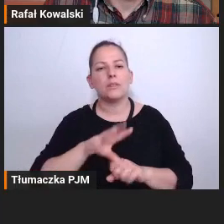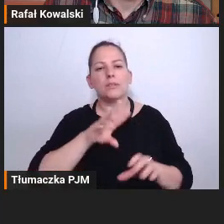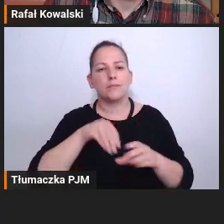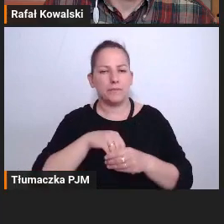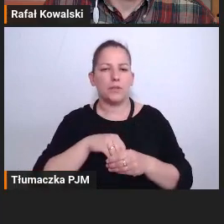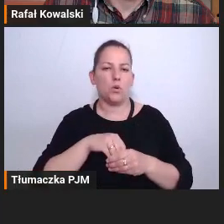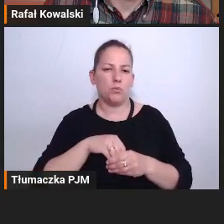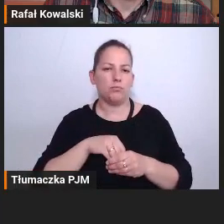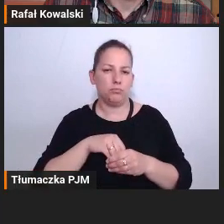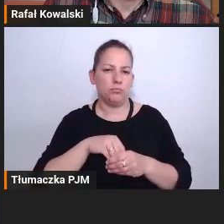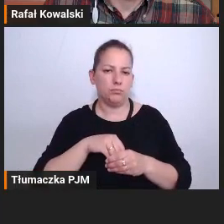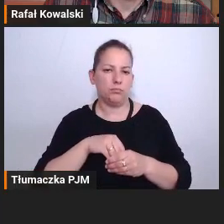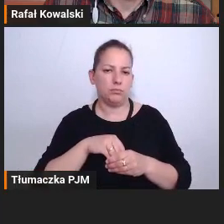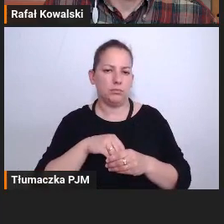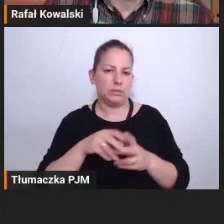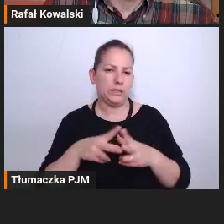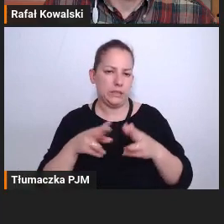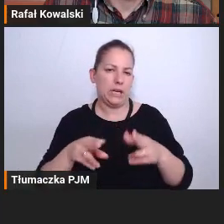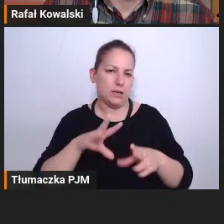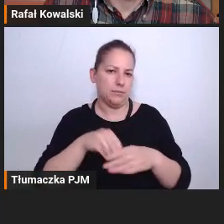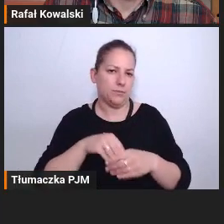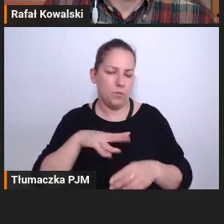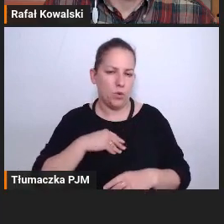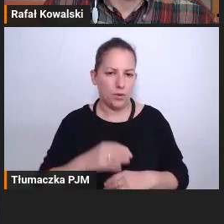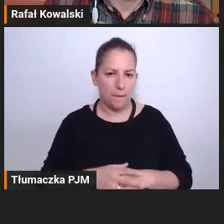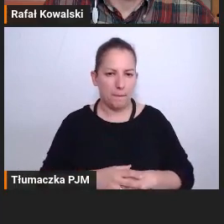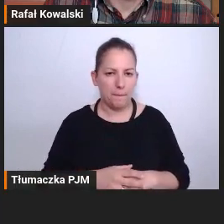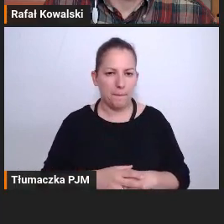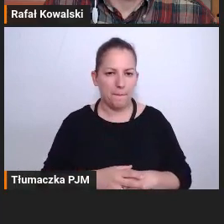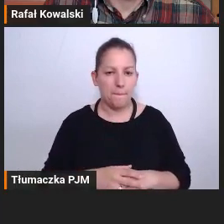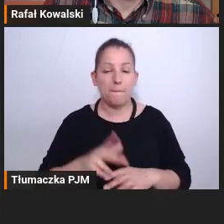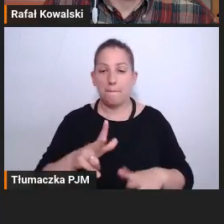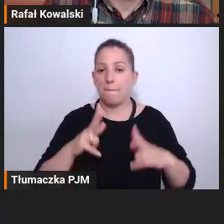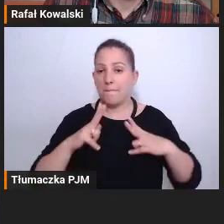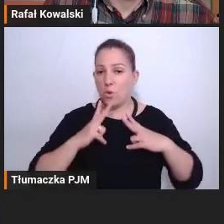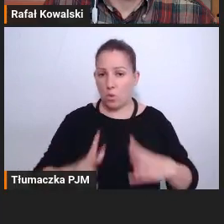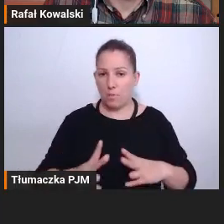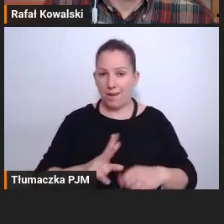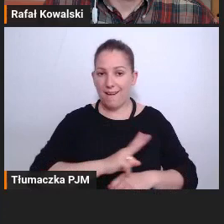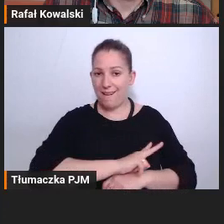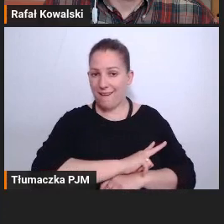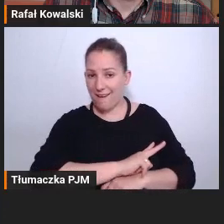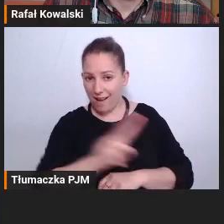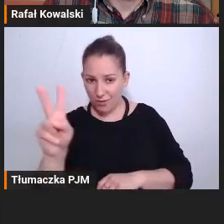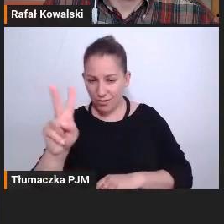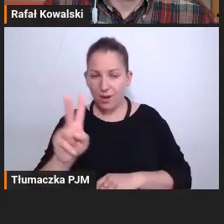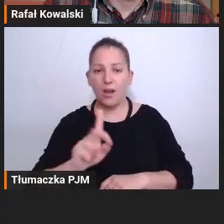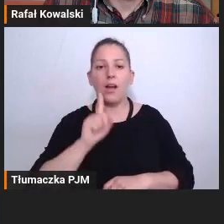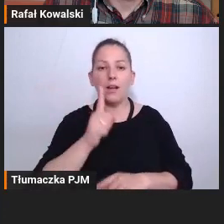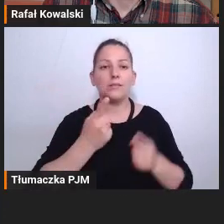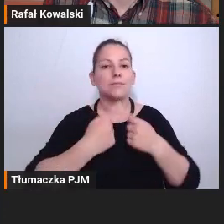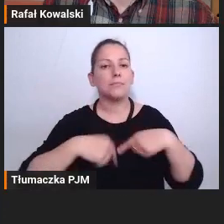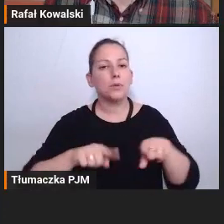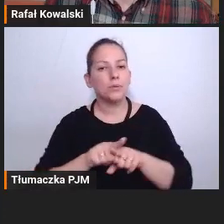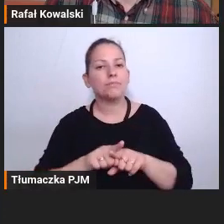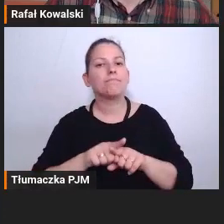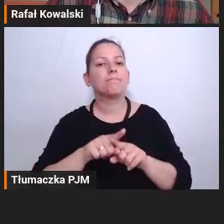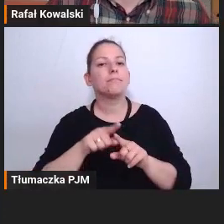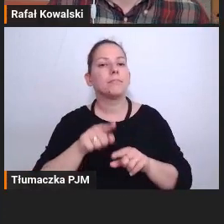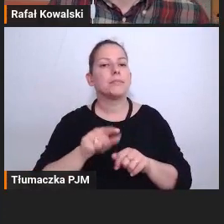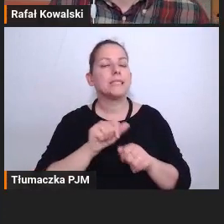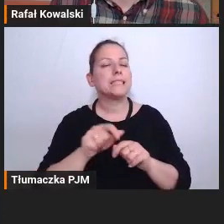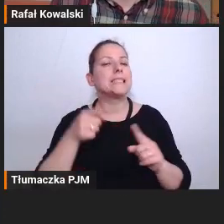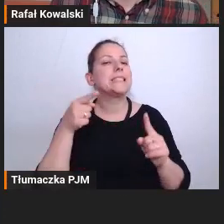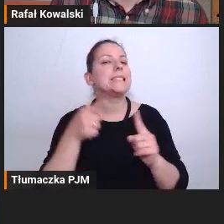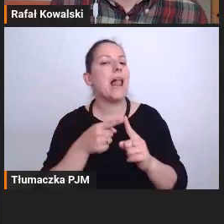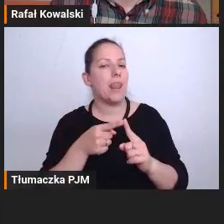nam się w tym zakresie mieści. Czyli ten urlop przysługuje każdemu, O ile są spełnione te przesłanki, czyli jest ten cel,